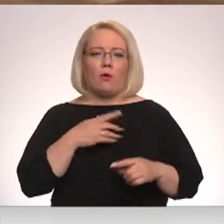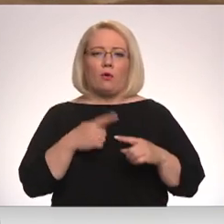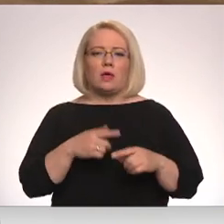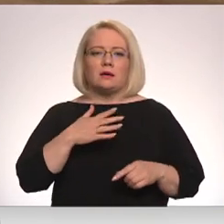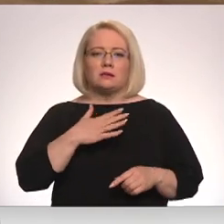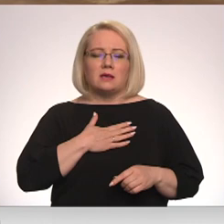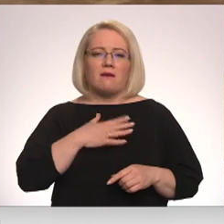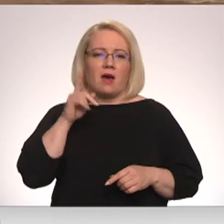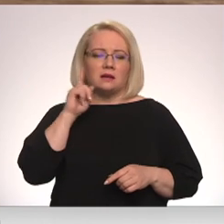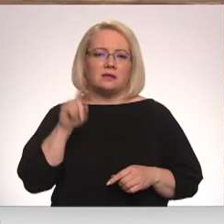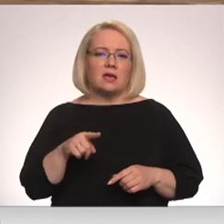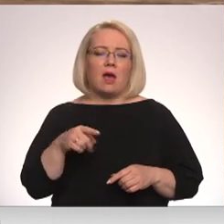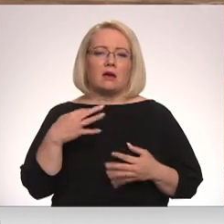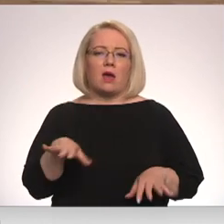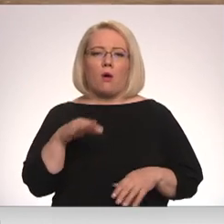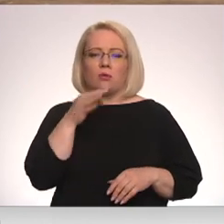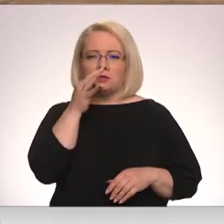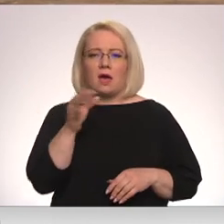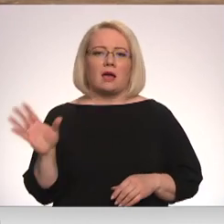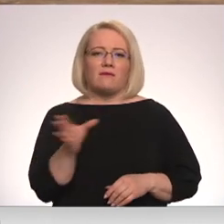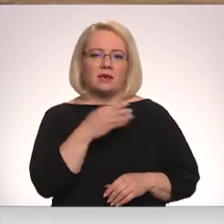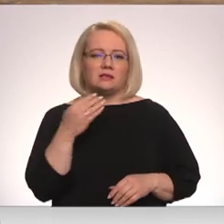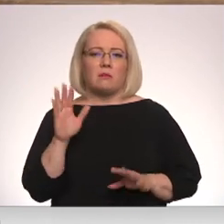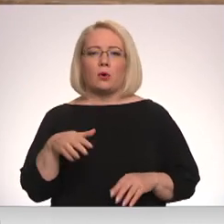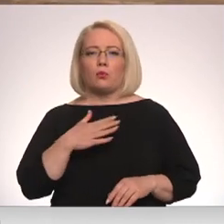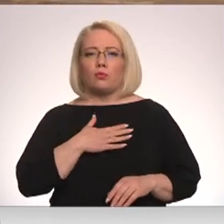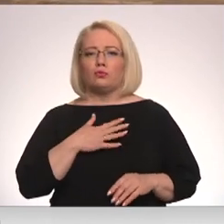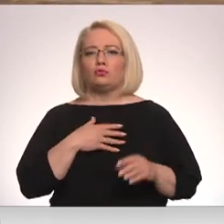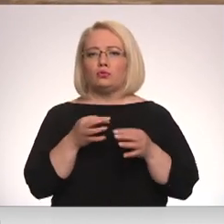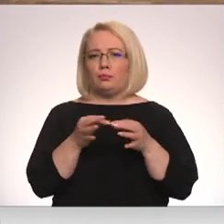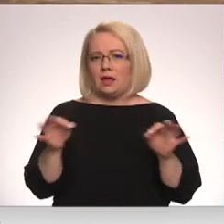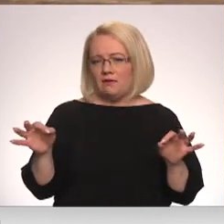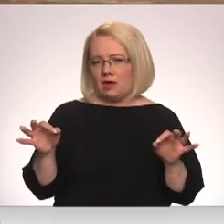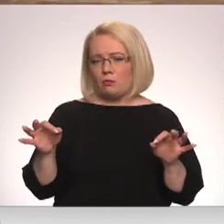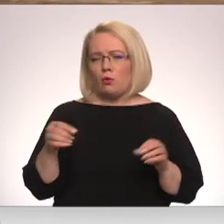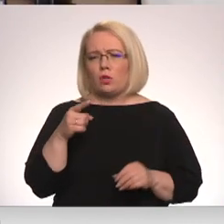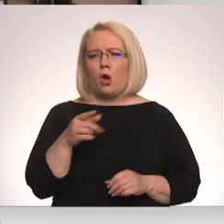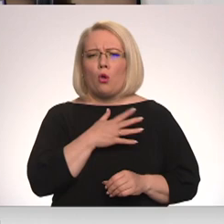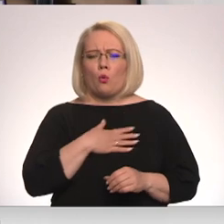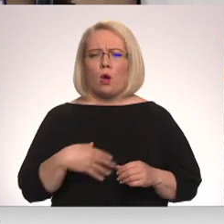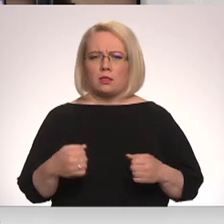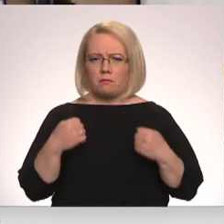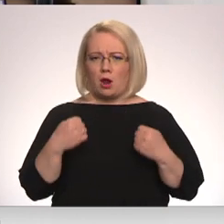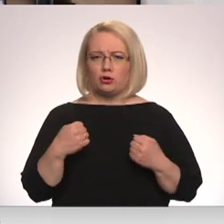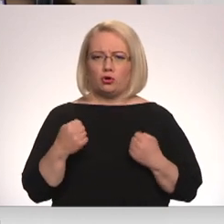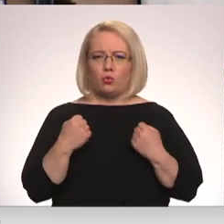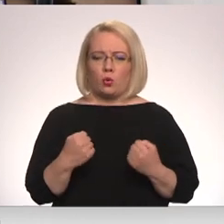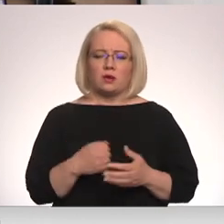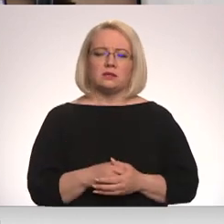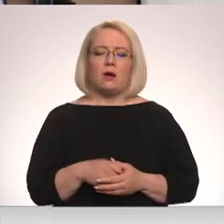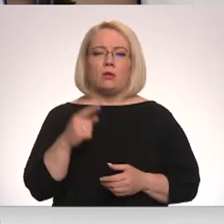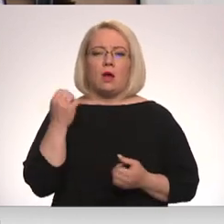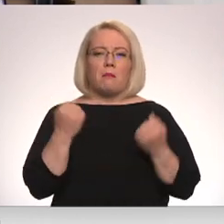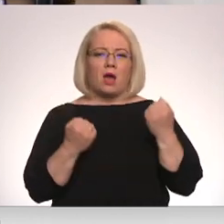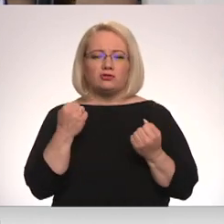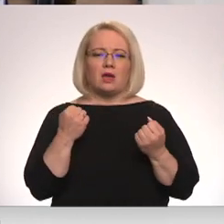savā ziņā to jau uzsver visi arī par mūsu brīvību un to viņi dara ļoti braši. Kravas automašīnā ir teju